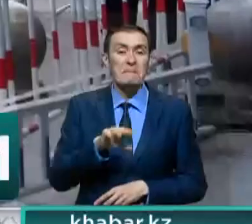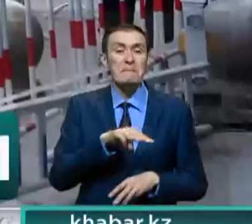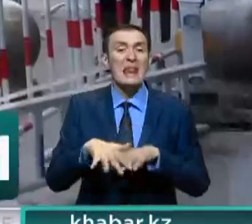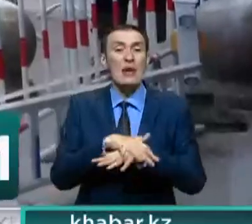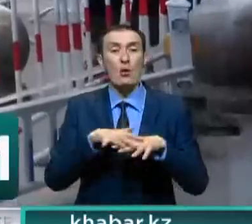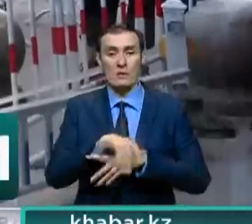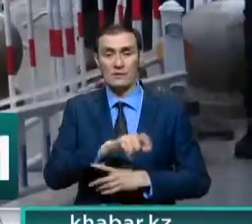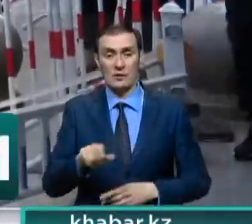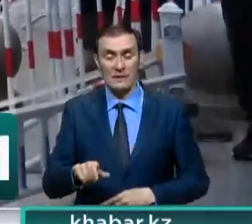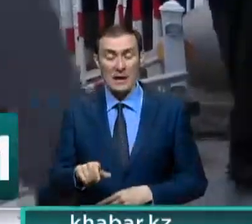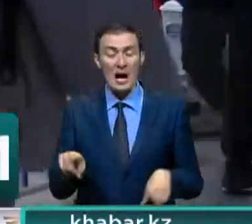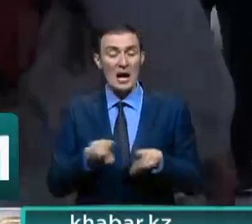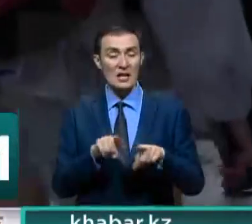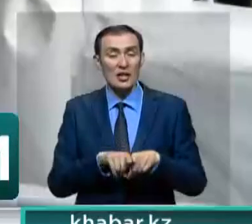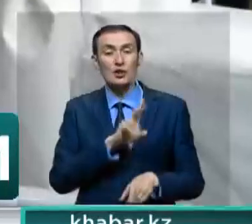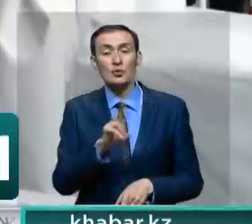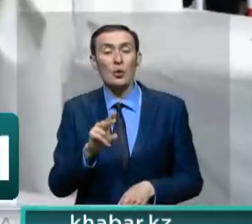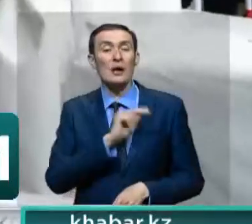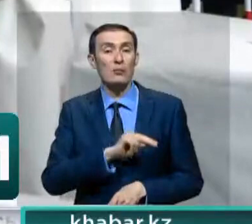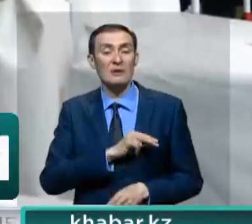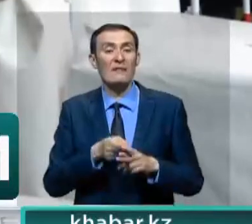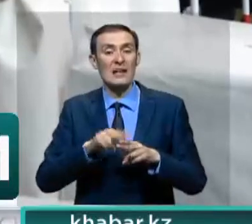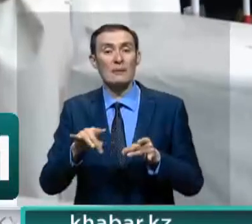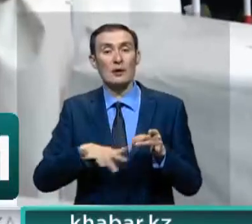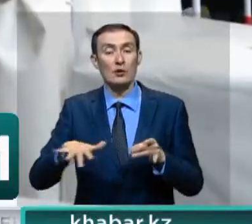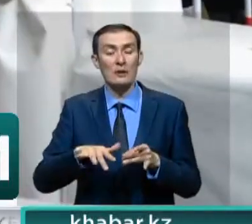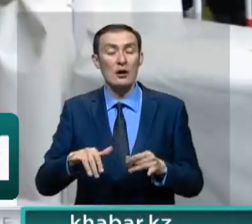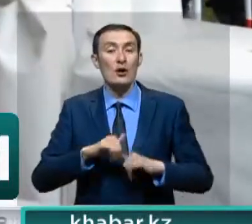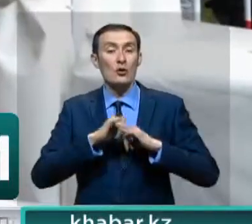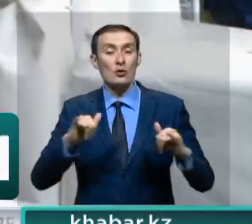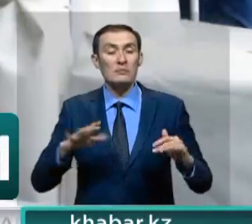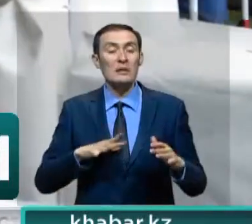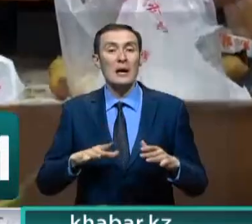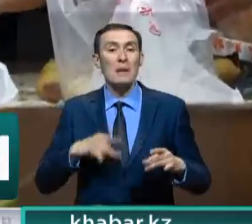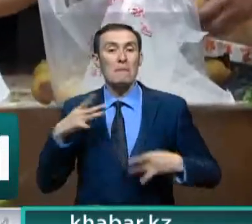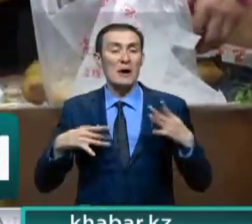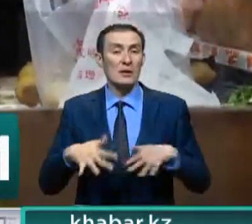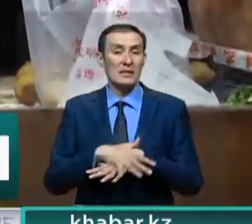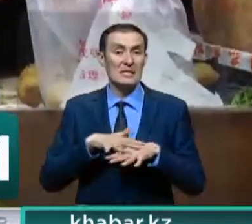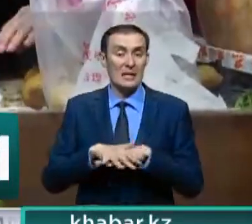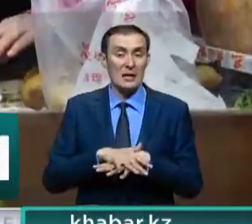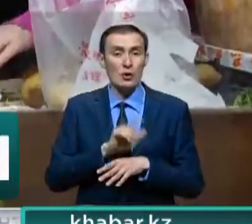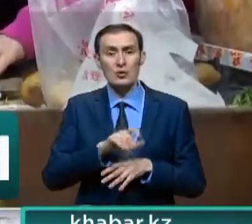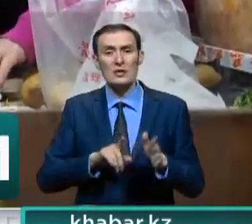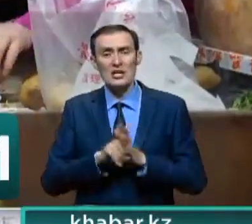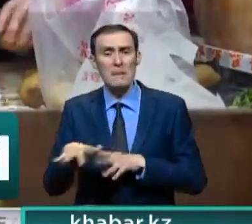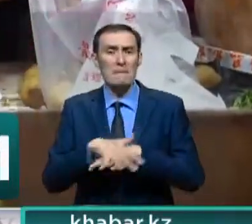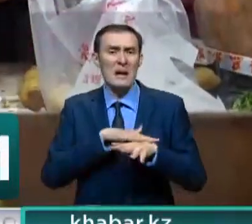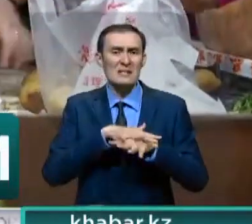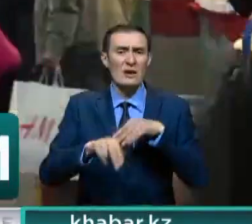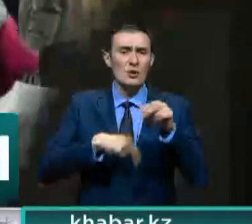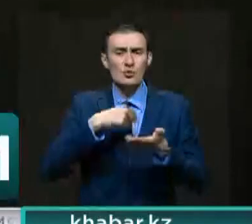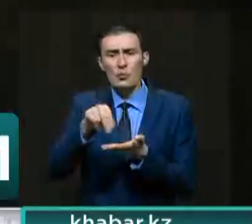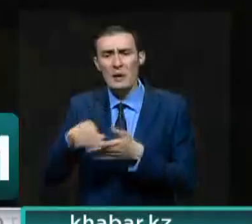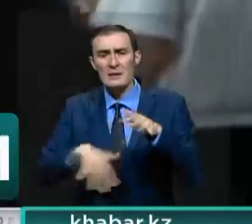3,5 миллиона его жителей, а также тех, кто там работает. Рост случаев спровоцировало панику среди населения. Люди стали массово скупать